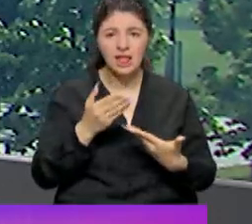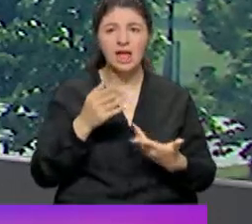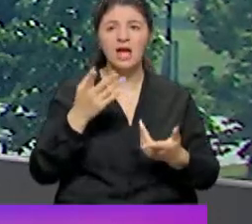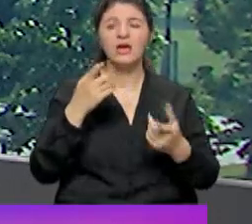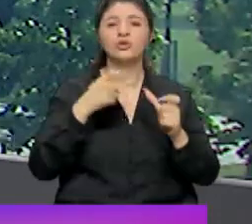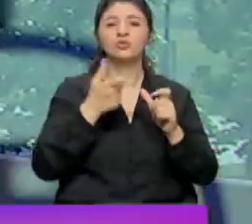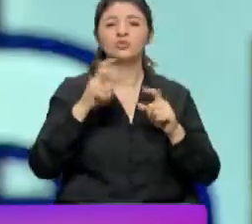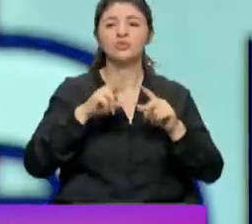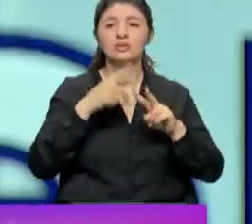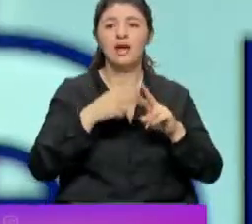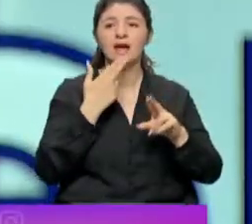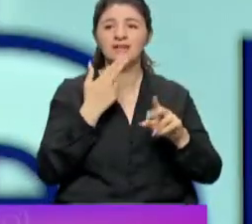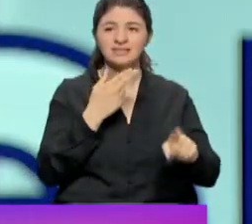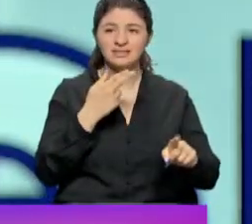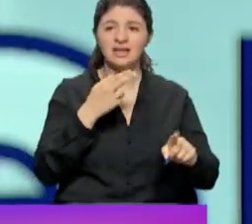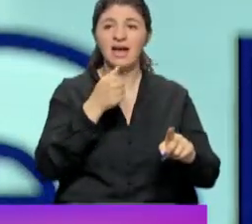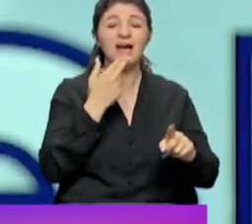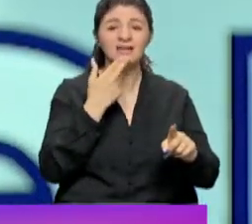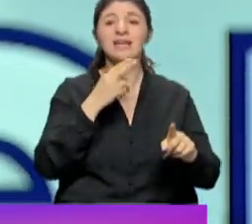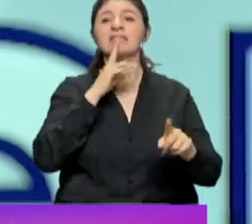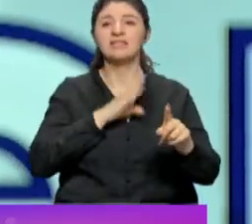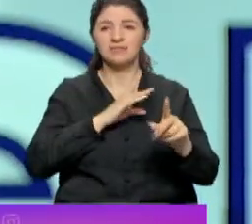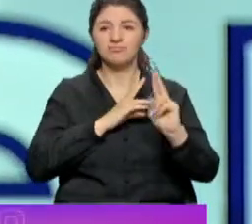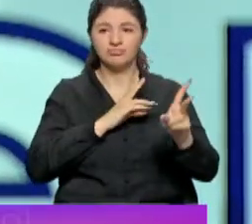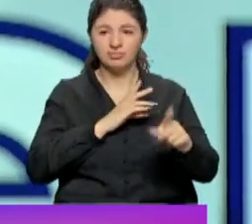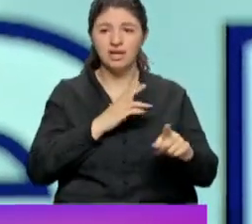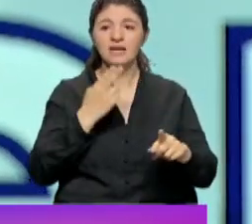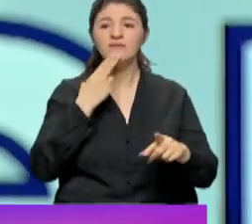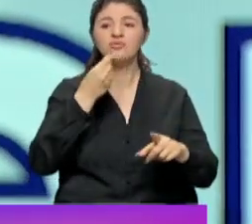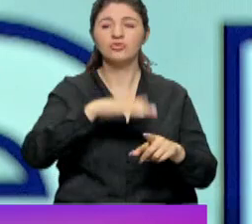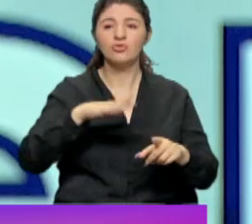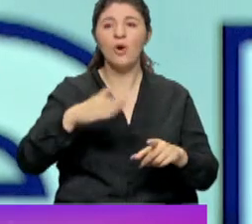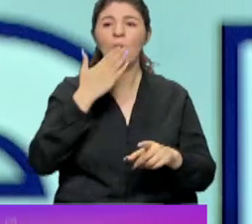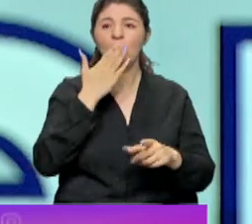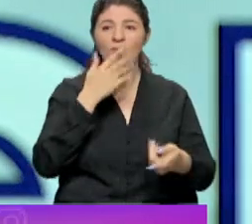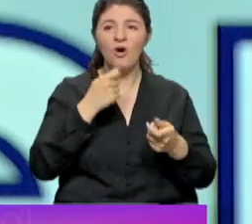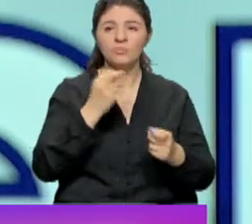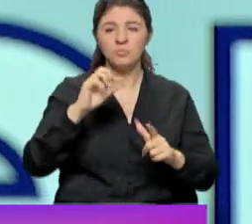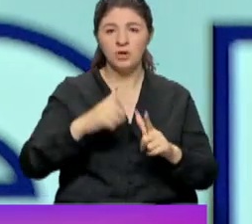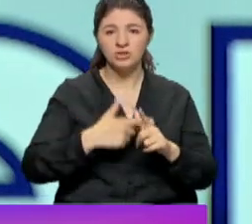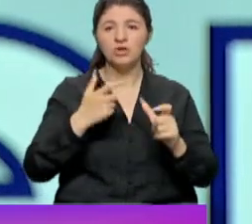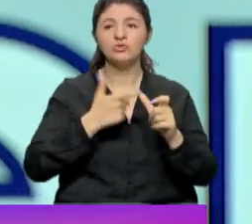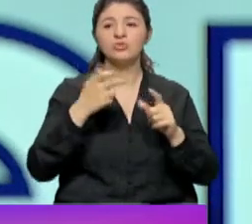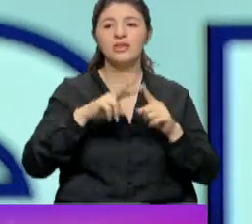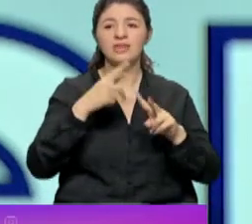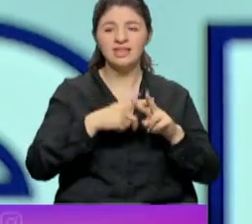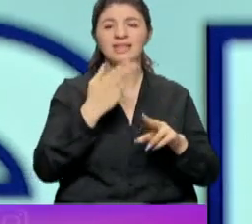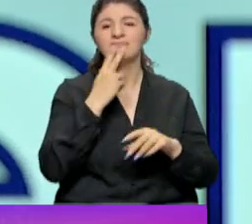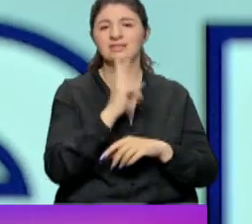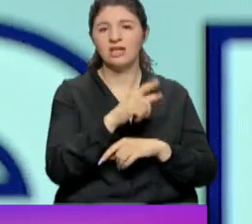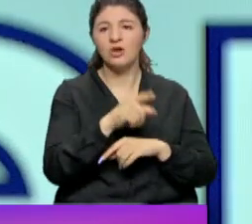Suna Kıraç'ın kızı İpek Kıraç ın üstlendiği kız çocuklarımızın okutulmasına projesi sunalı kızları